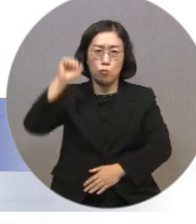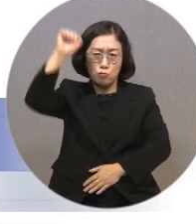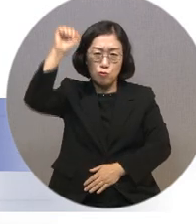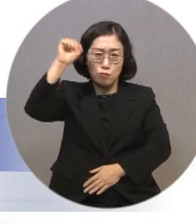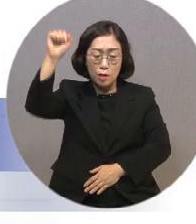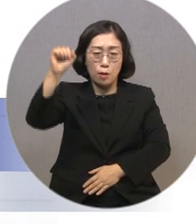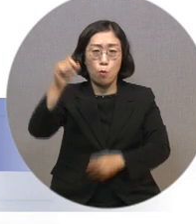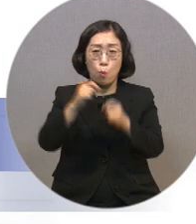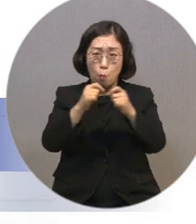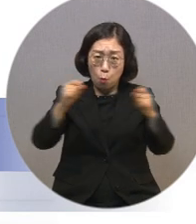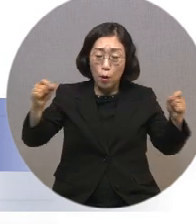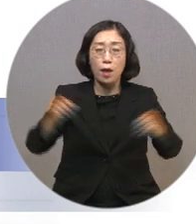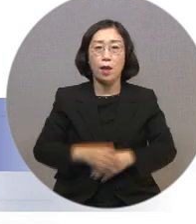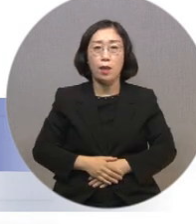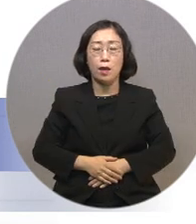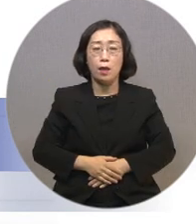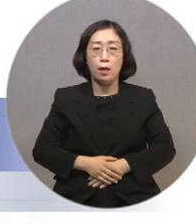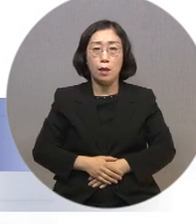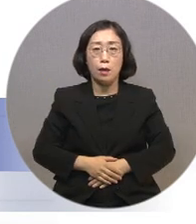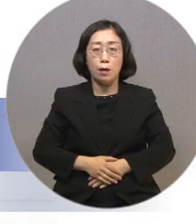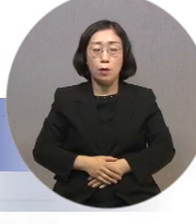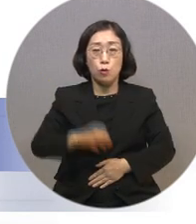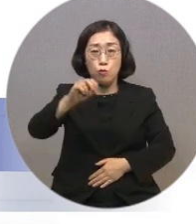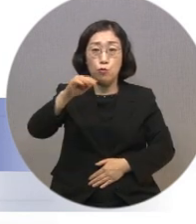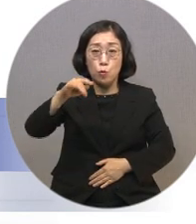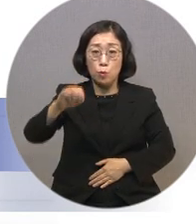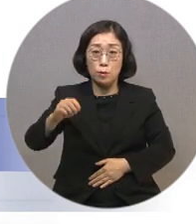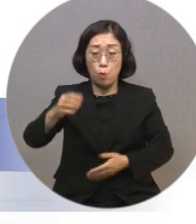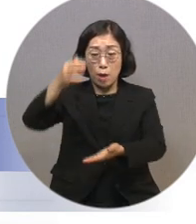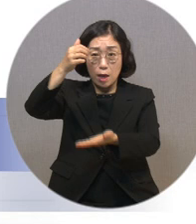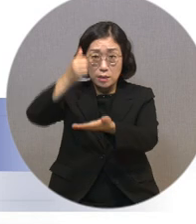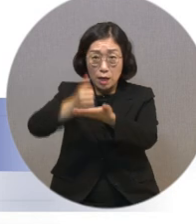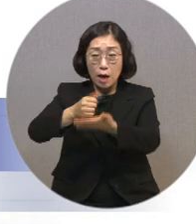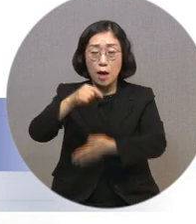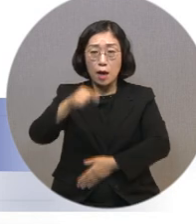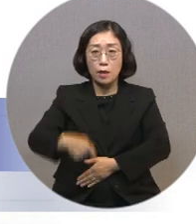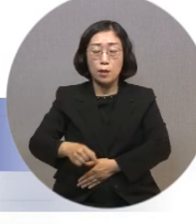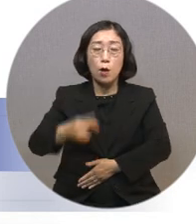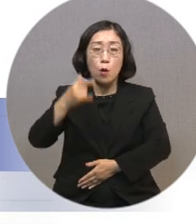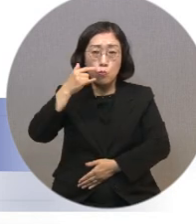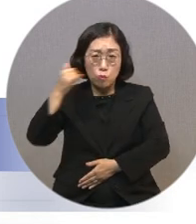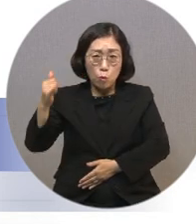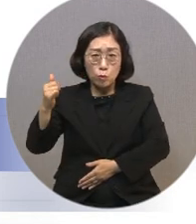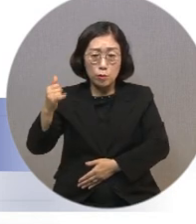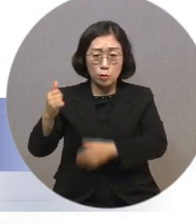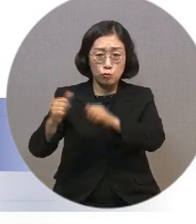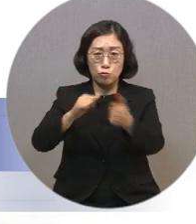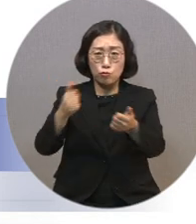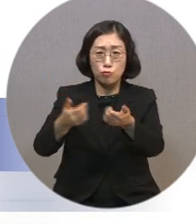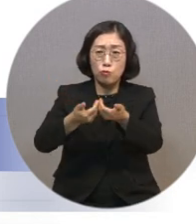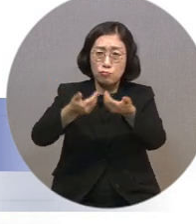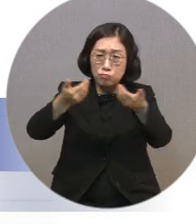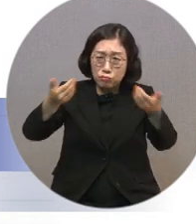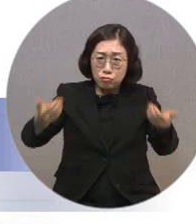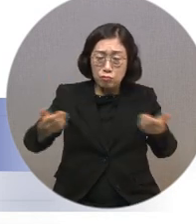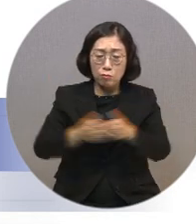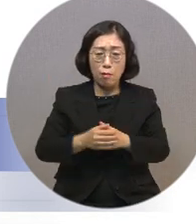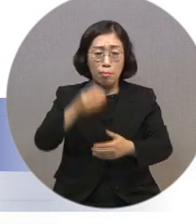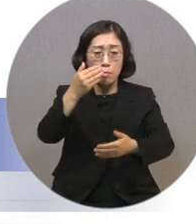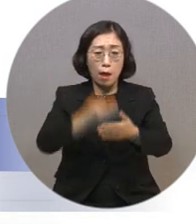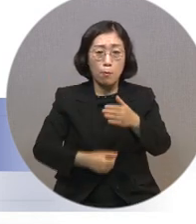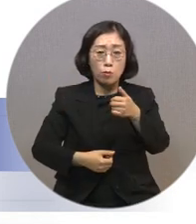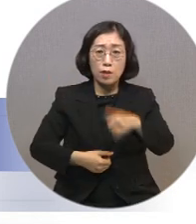장애인 부모연대 윤종술 회장은 우리 사회에서 발달 장애인 부모들이 떠나고 나면 자녀들은 지역